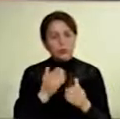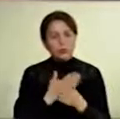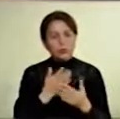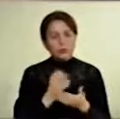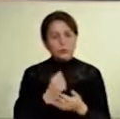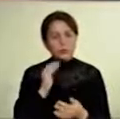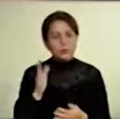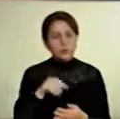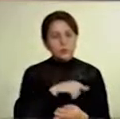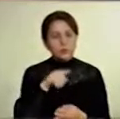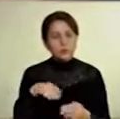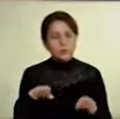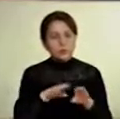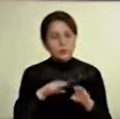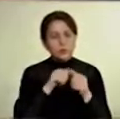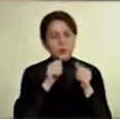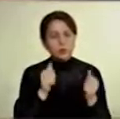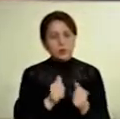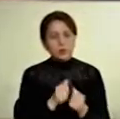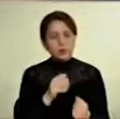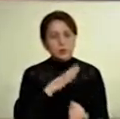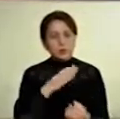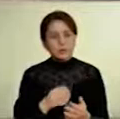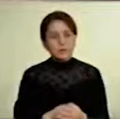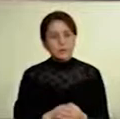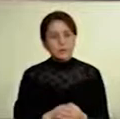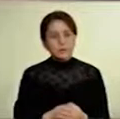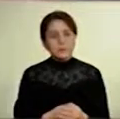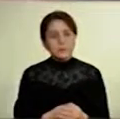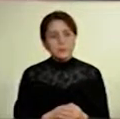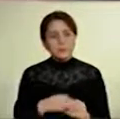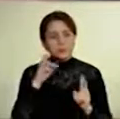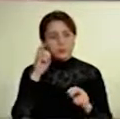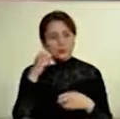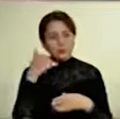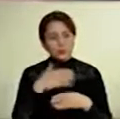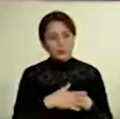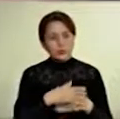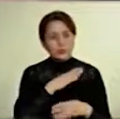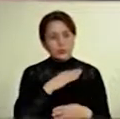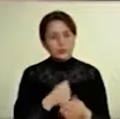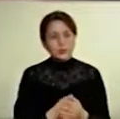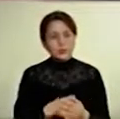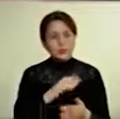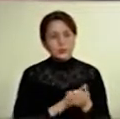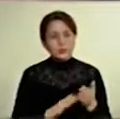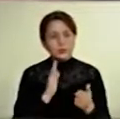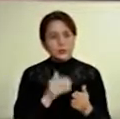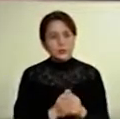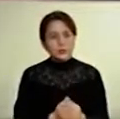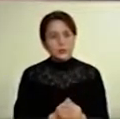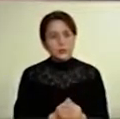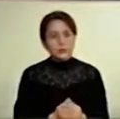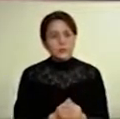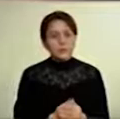ular teng shakllarni hosil qilyapti. Mavzu tushunarli bo'layotgan bo'lsa, davom etamiz.